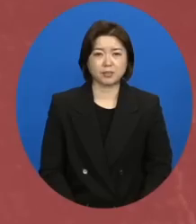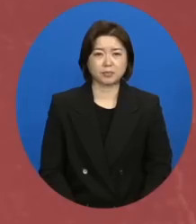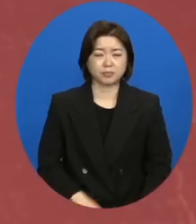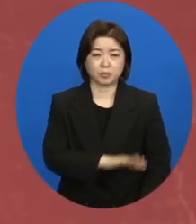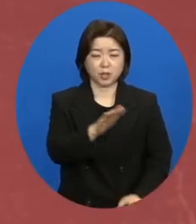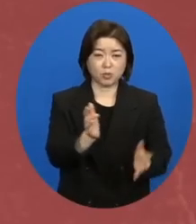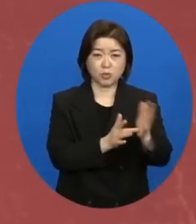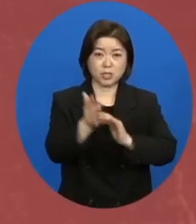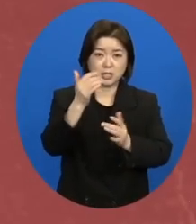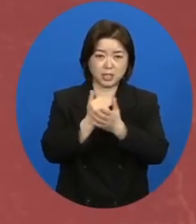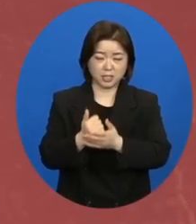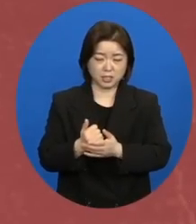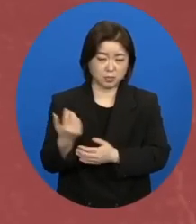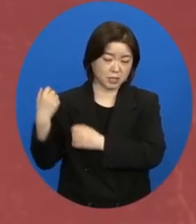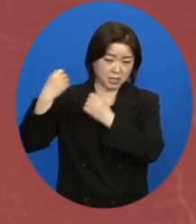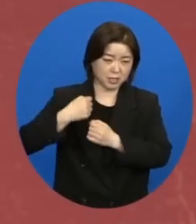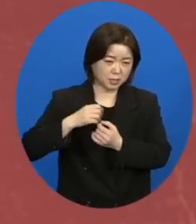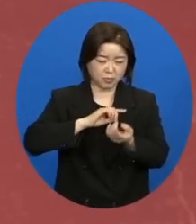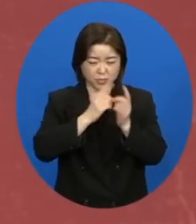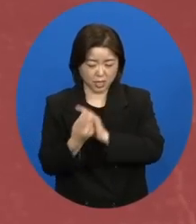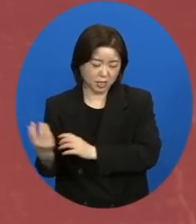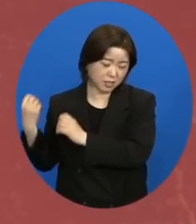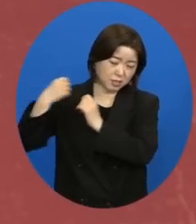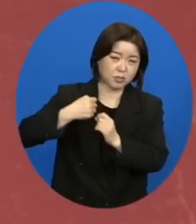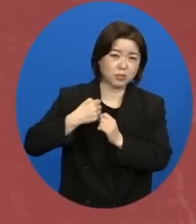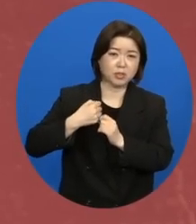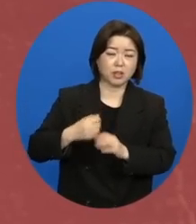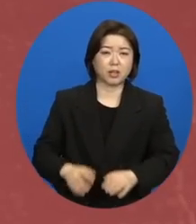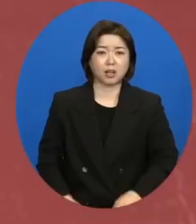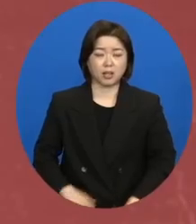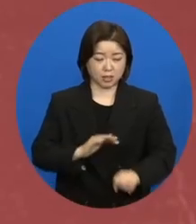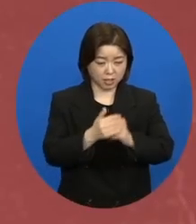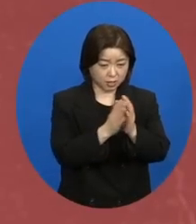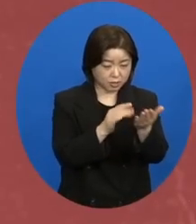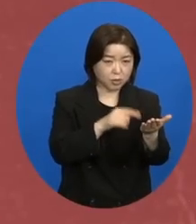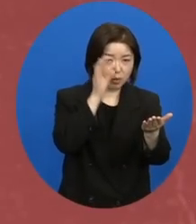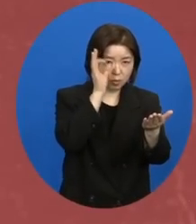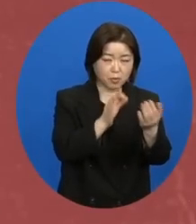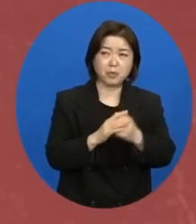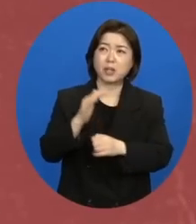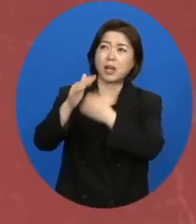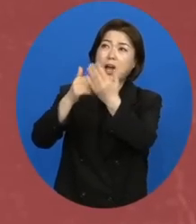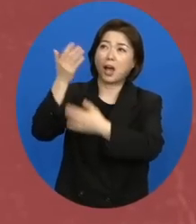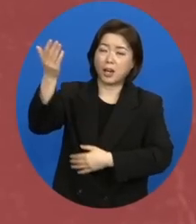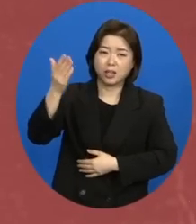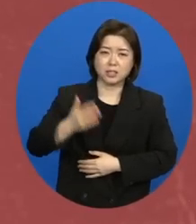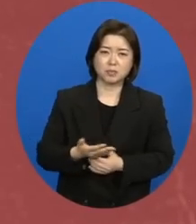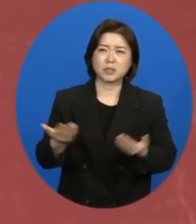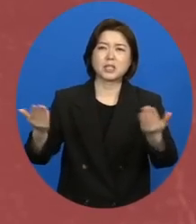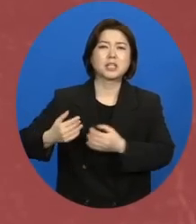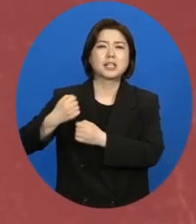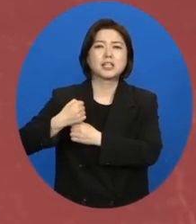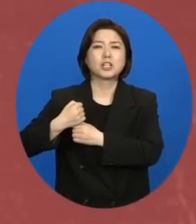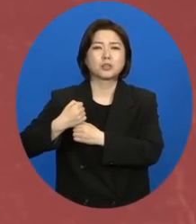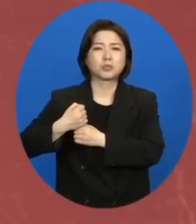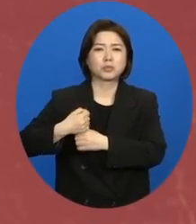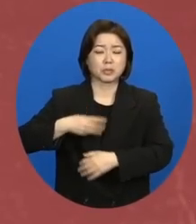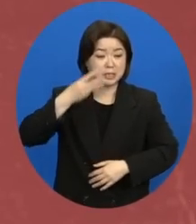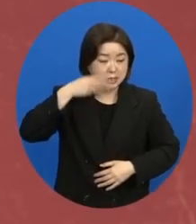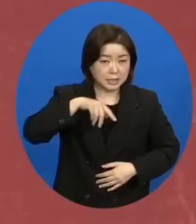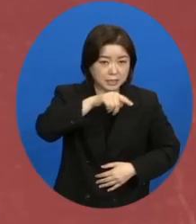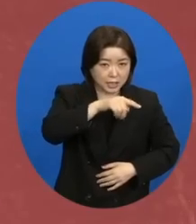우리 예수님이 짐을 지고 가신대잖아요. 난 성경 볼 때에 하나님 일꾼 하나님의 예레미야 너는